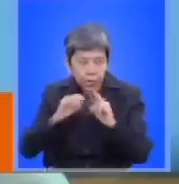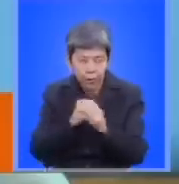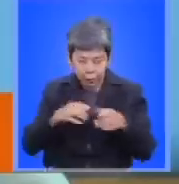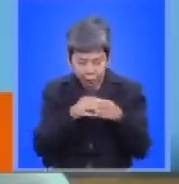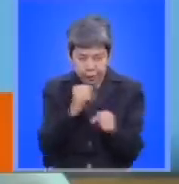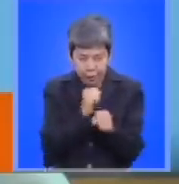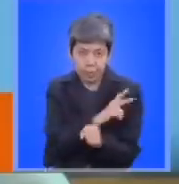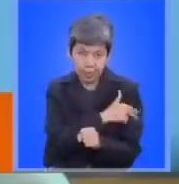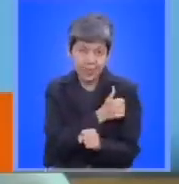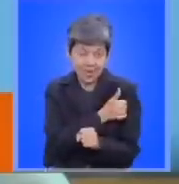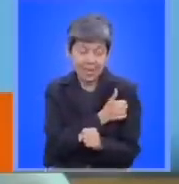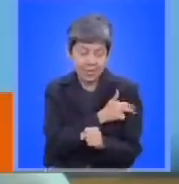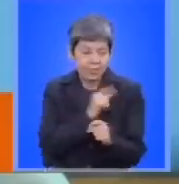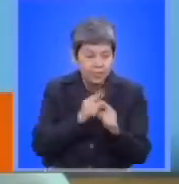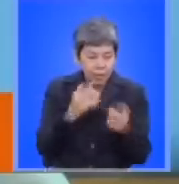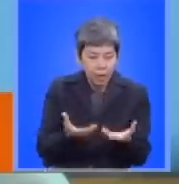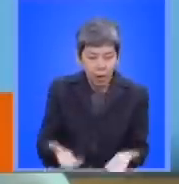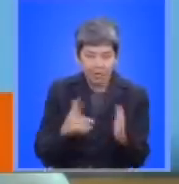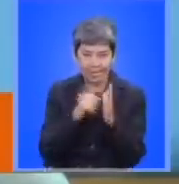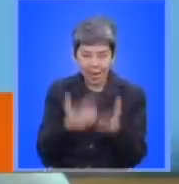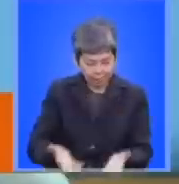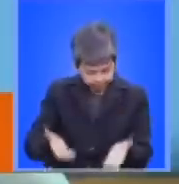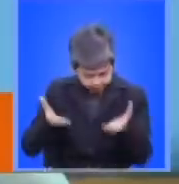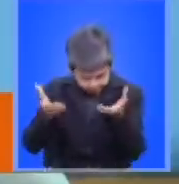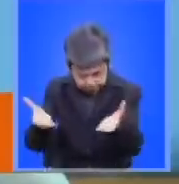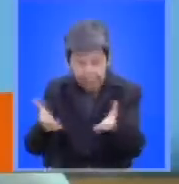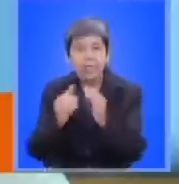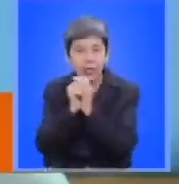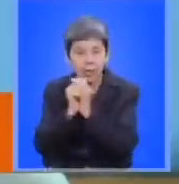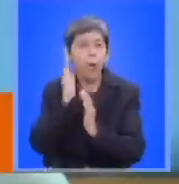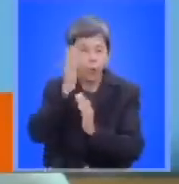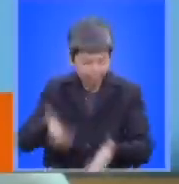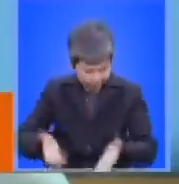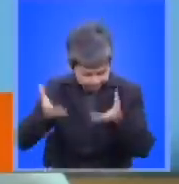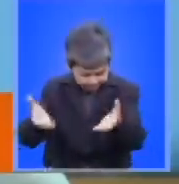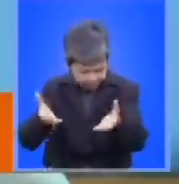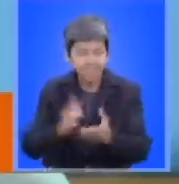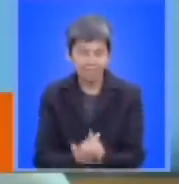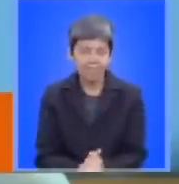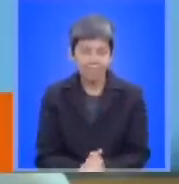งานเพื่อที่จะได้นำของพระราชทานนี้ไปถึงประเทศจีนในวันพรุ่งนี้พร้อมกันครับ